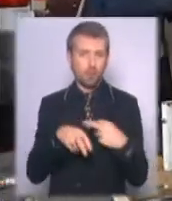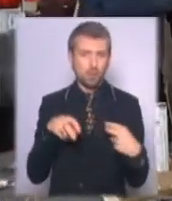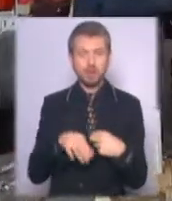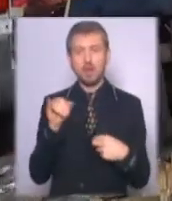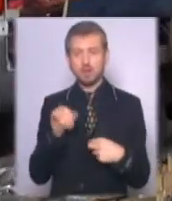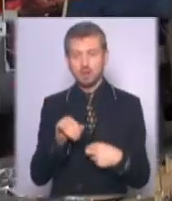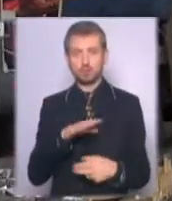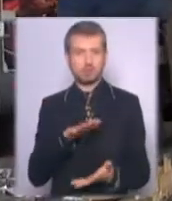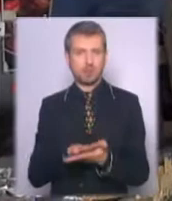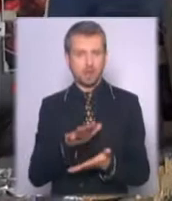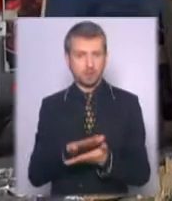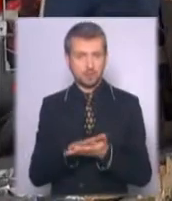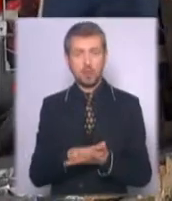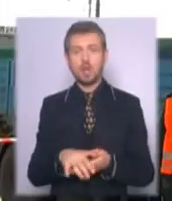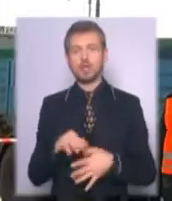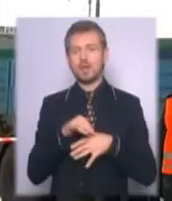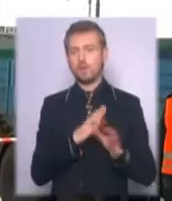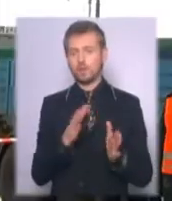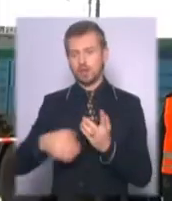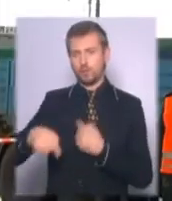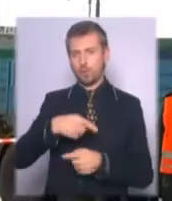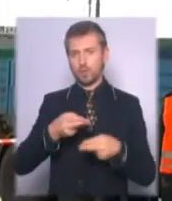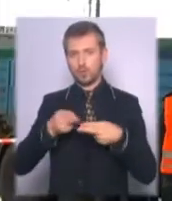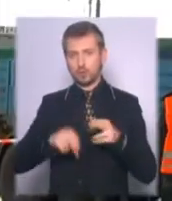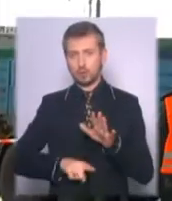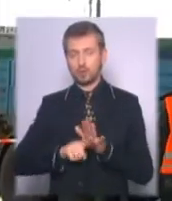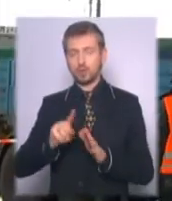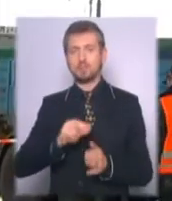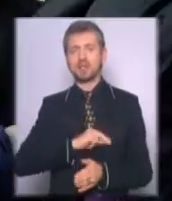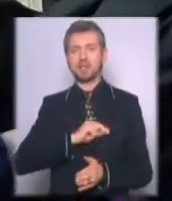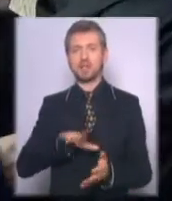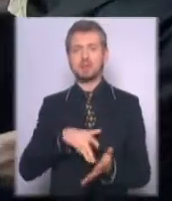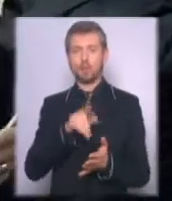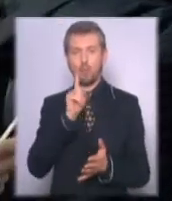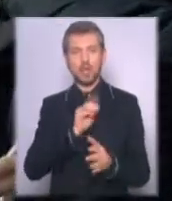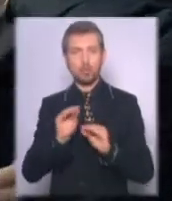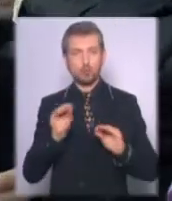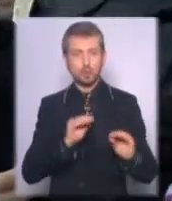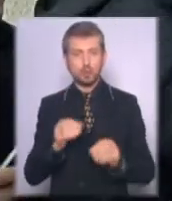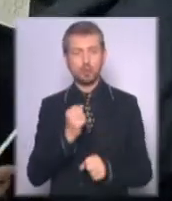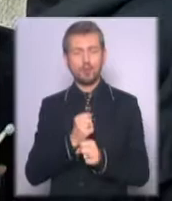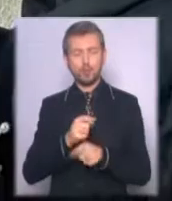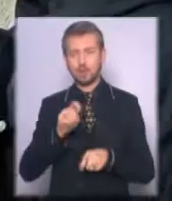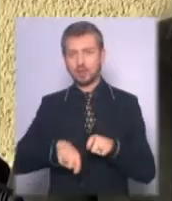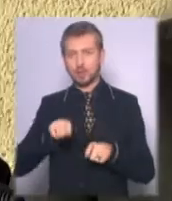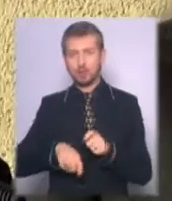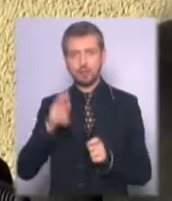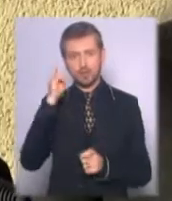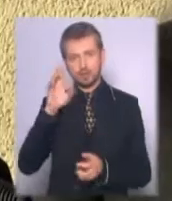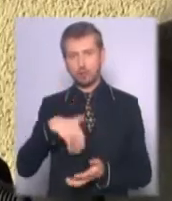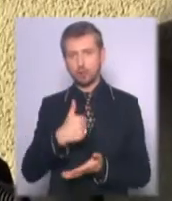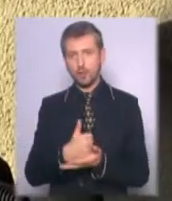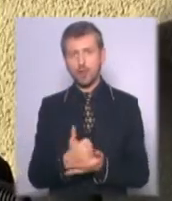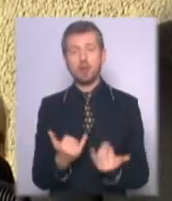розводили антисанітарію. Наводити лад довкола вокзалу взялися працівники міського благоустрою. Роботу проінспектував столичний голова. Зараз